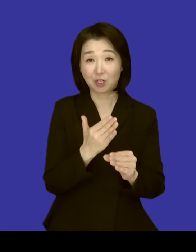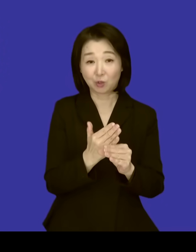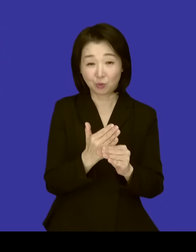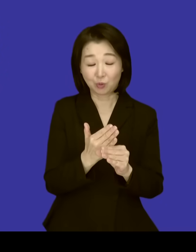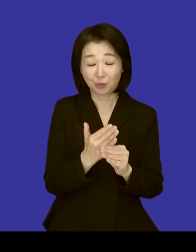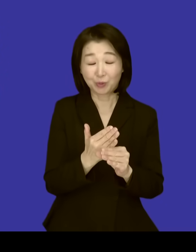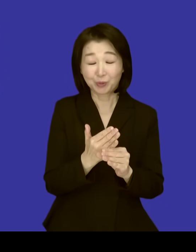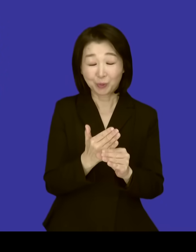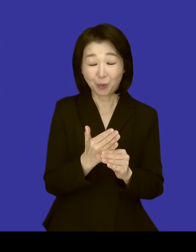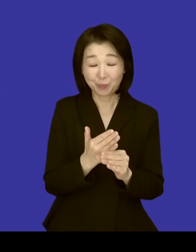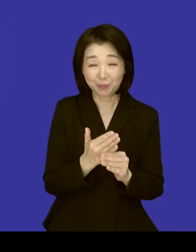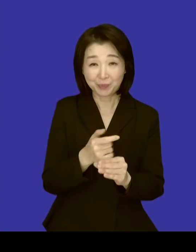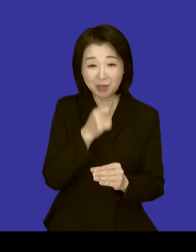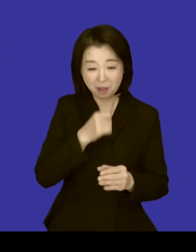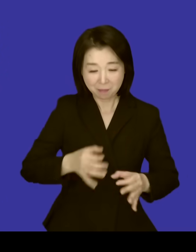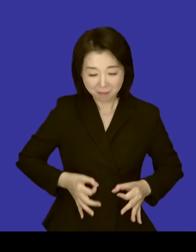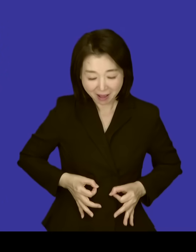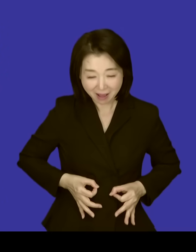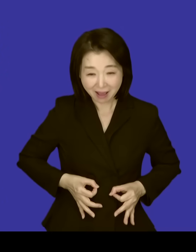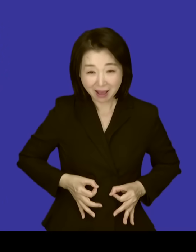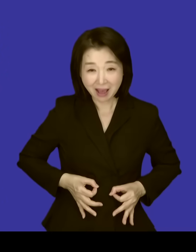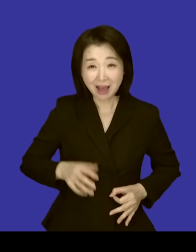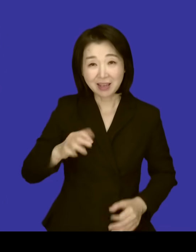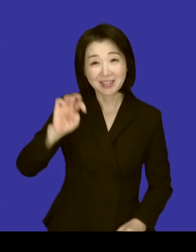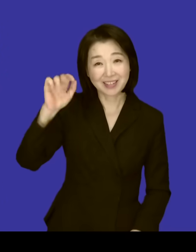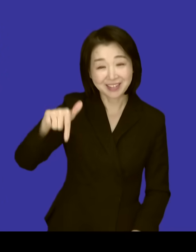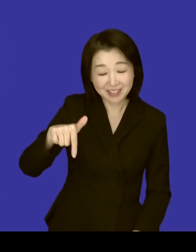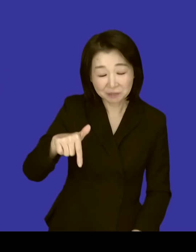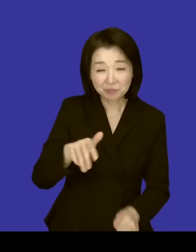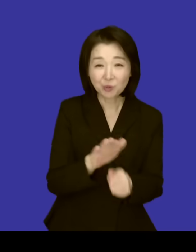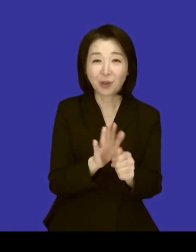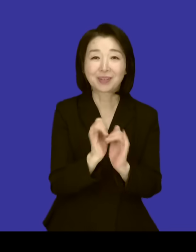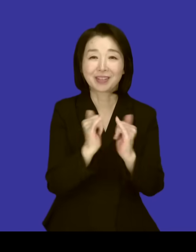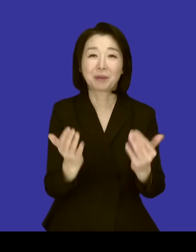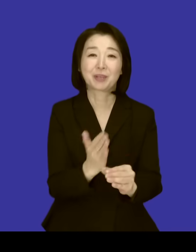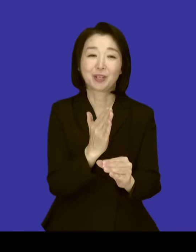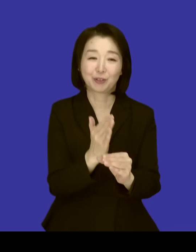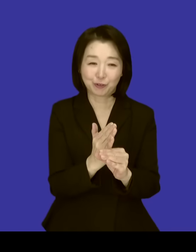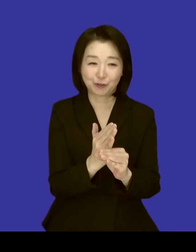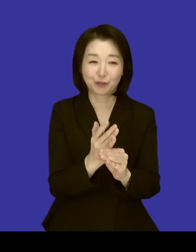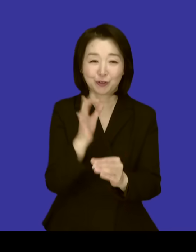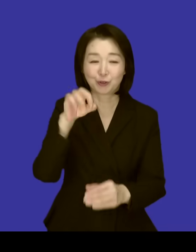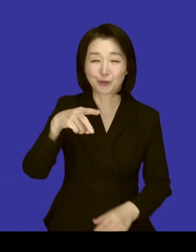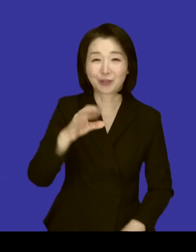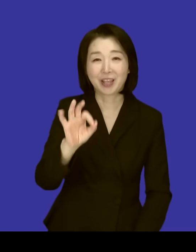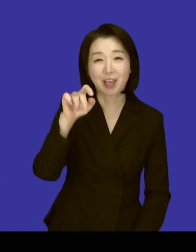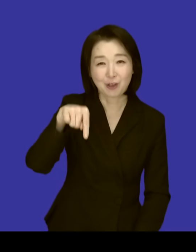그다음에 장기이식 코디네이터로 일하시는 우리 유세영님을 모셔보도록 하겠습니다. 어서 오세요.